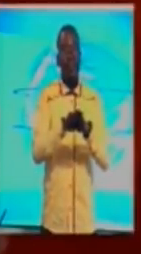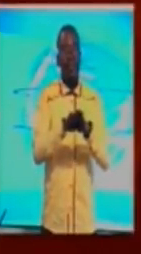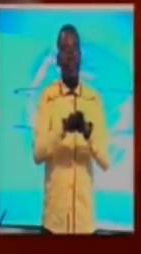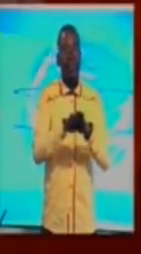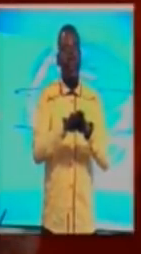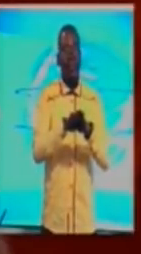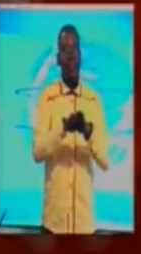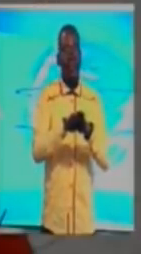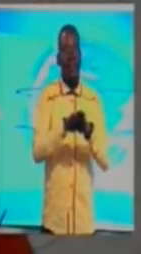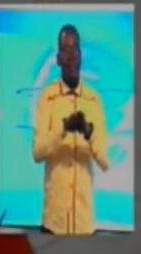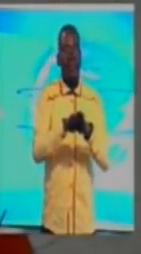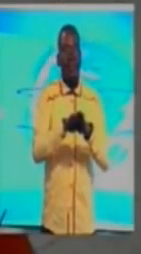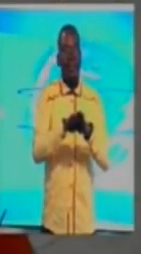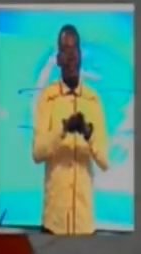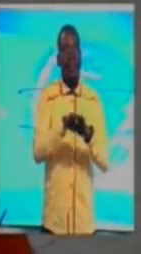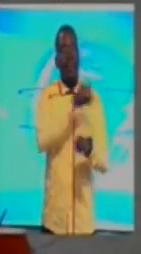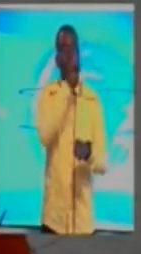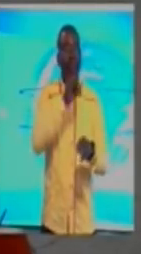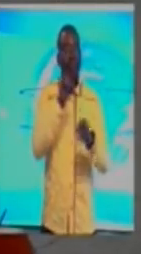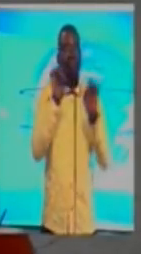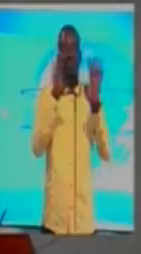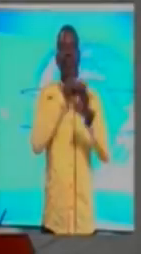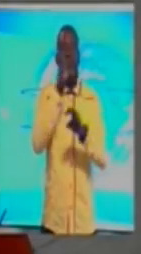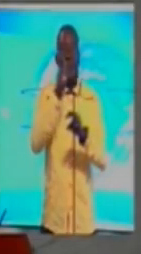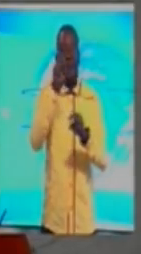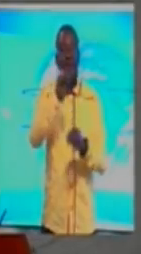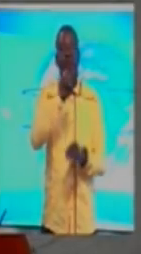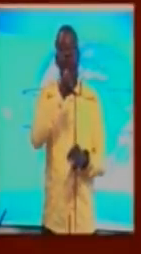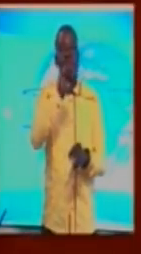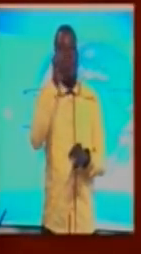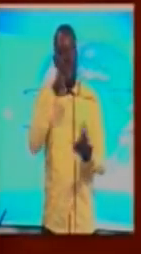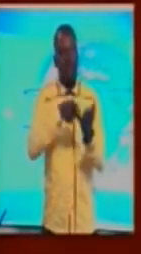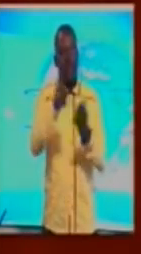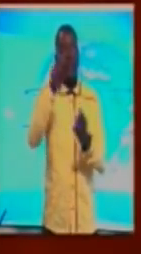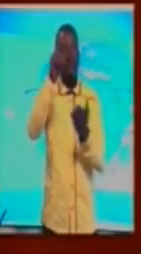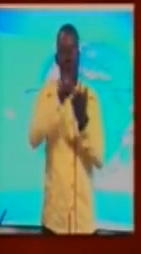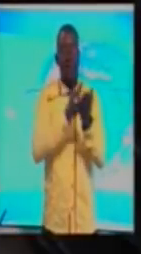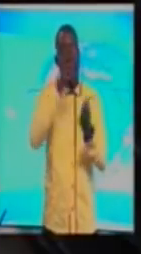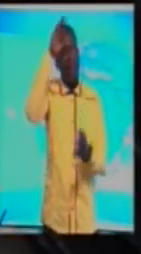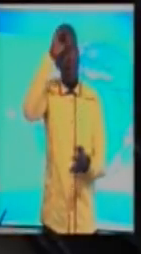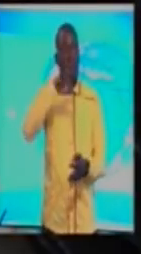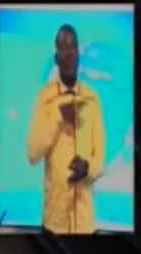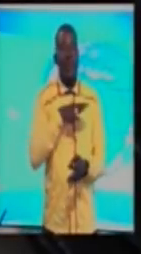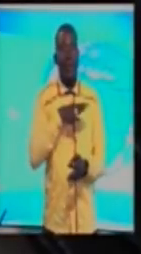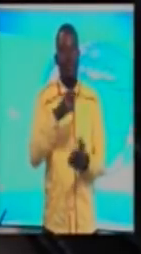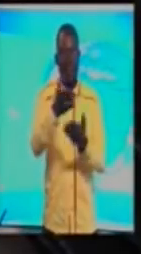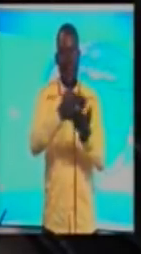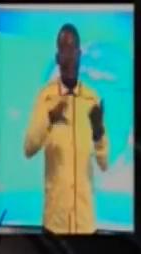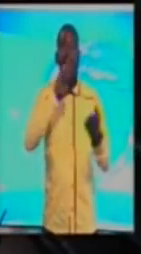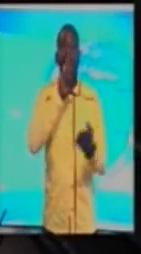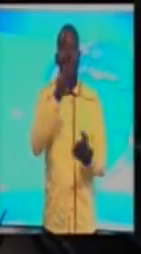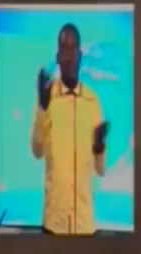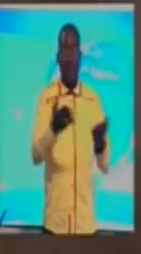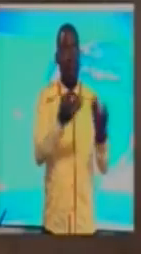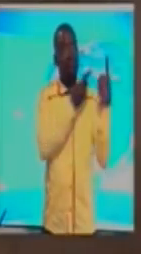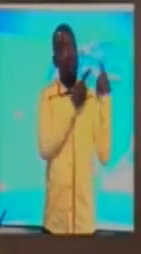moi. Parce que là, je dis, ils ne me prennent pas, alors que soi-disant la Suisse est le pays des droits de l'homme, etc. Certains sont là depuis 9